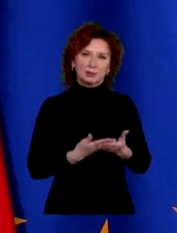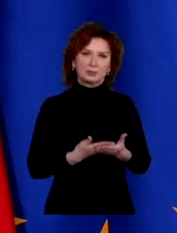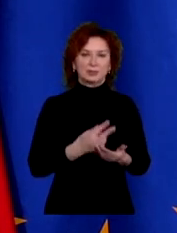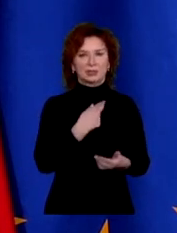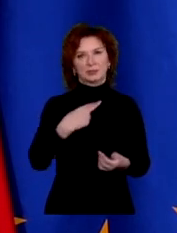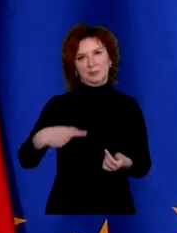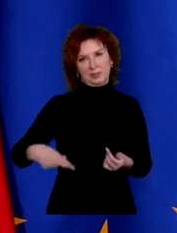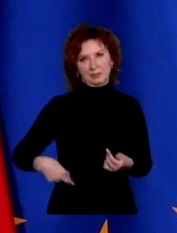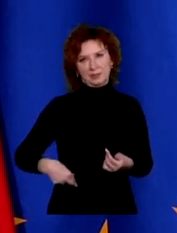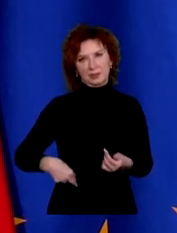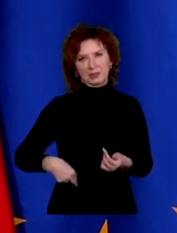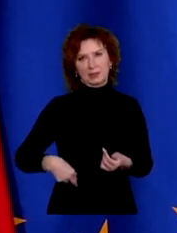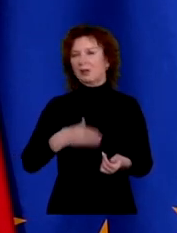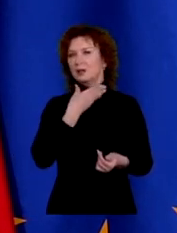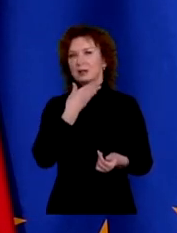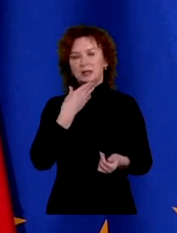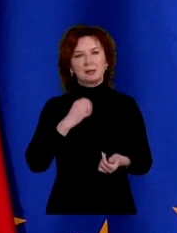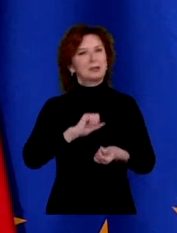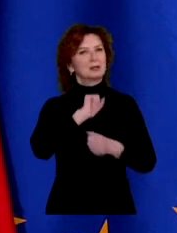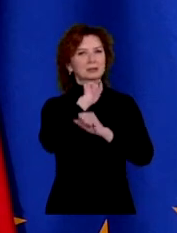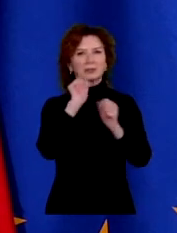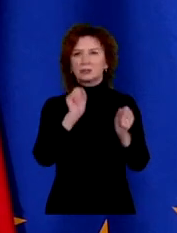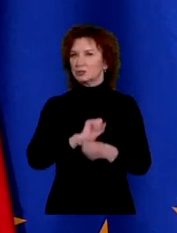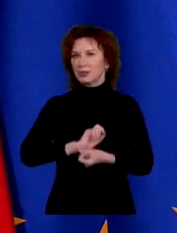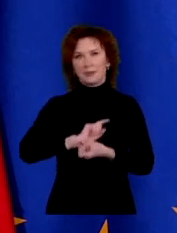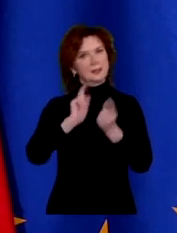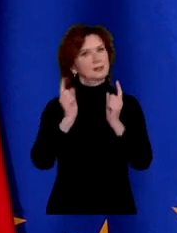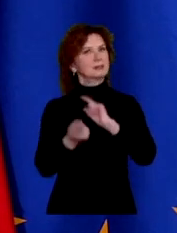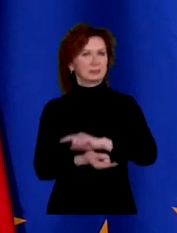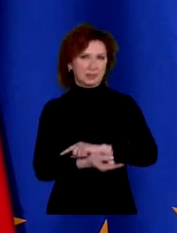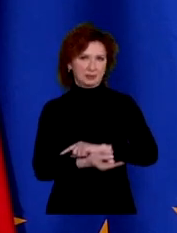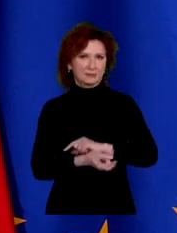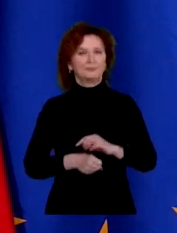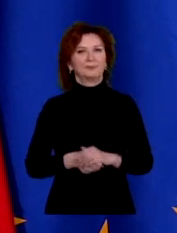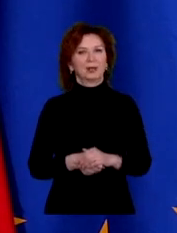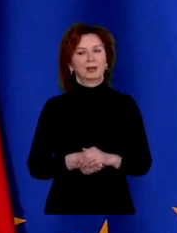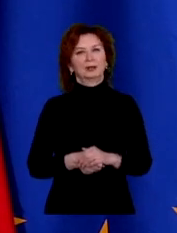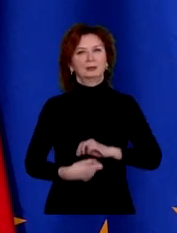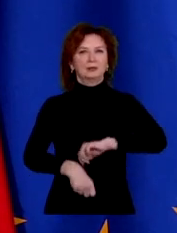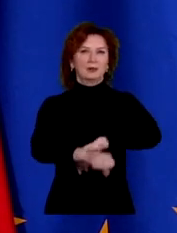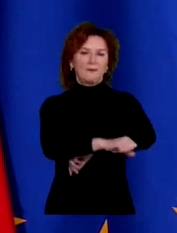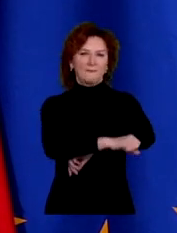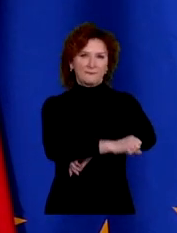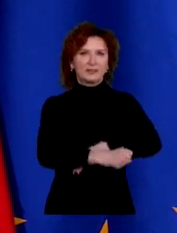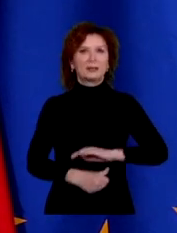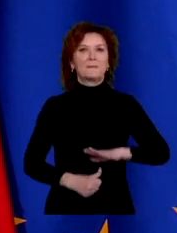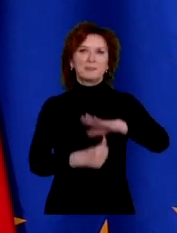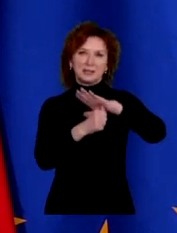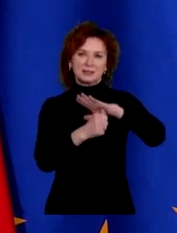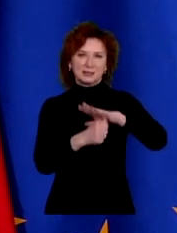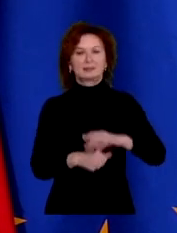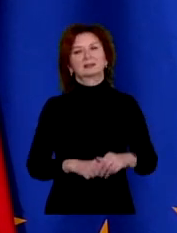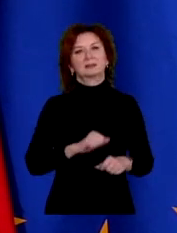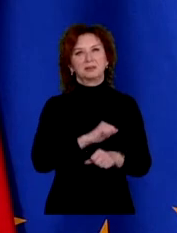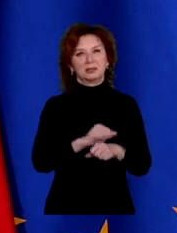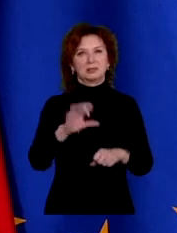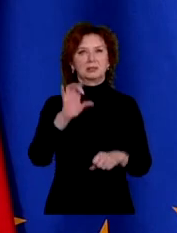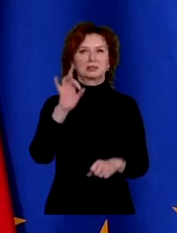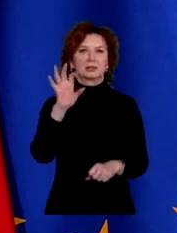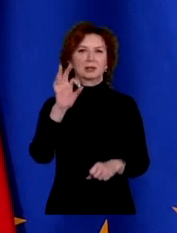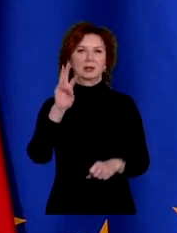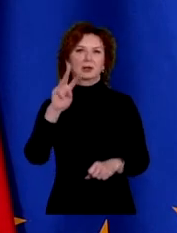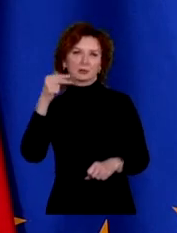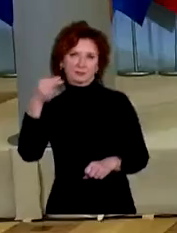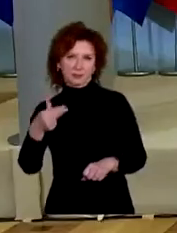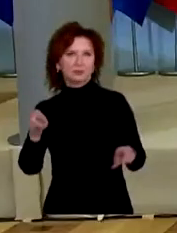w składzie Rady Ministrów. Żadna zmiana dotychczas nie zaszła, a wiceprezesem Rady Ministrów pozostaje Jarosław Gowin, który dzisiaj również w posiedzeniu rządu bierze